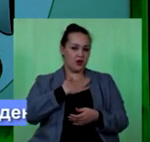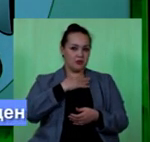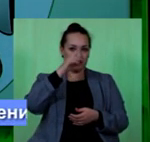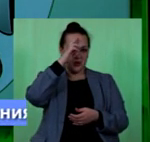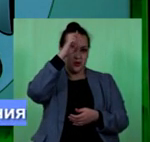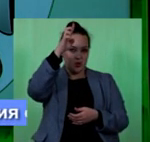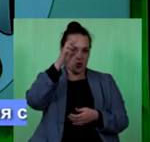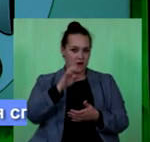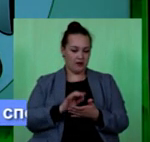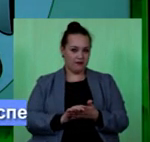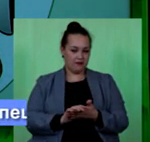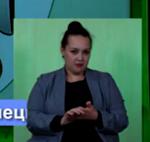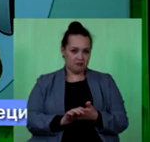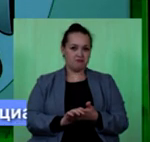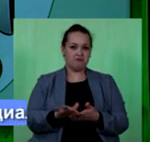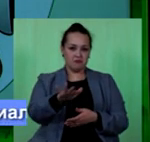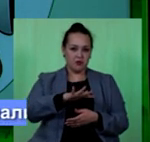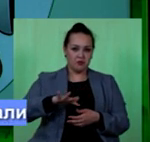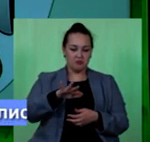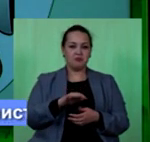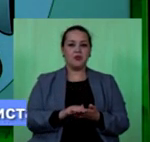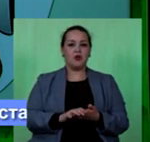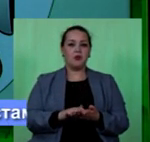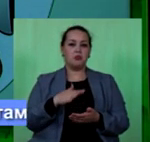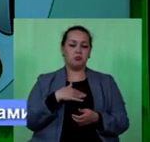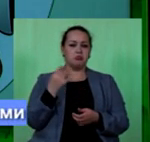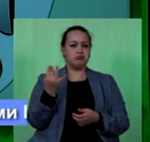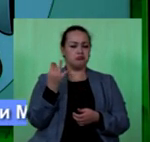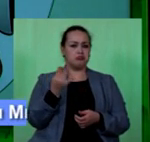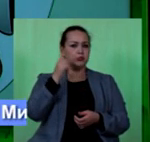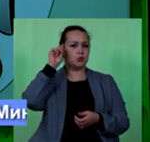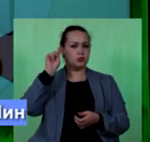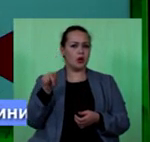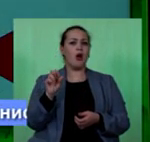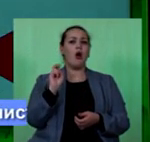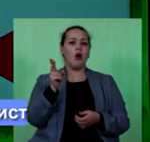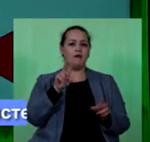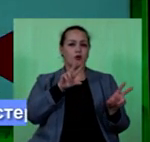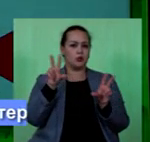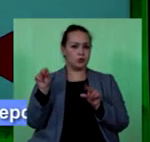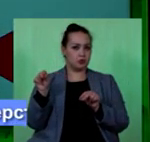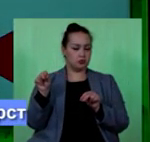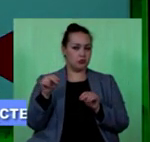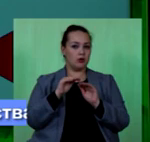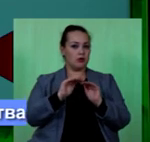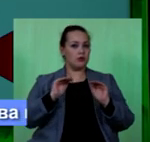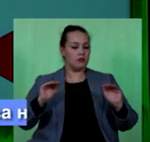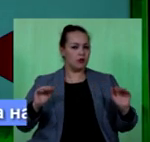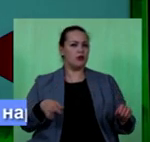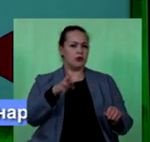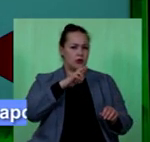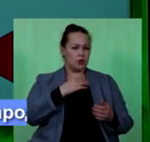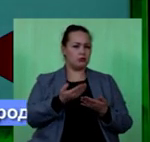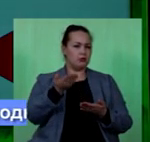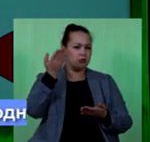мне интересно знать каковы же ваши успехи ребята я вам уже сказала